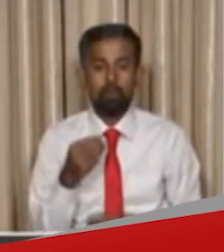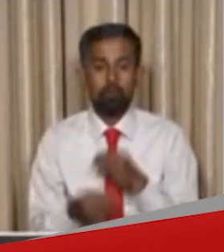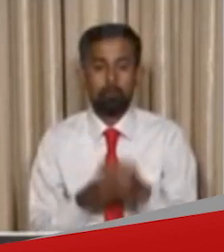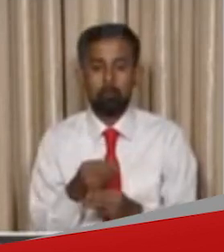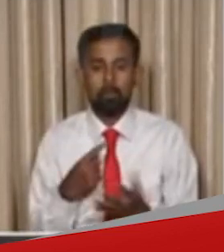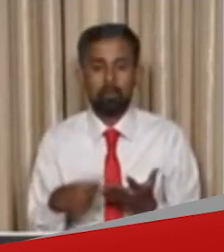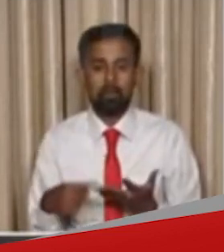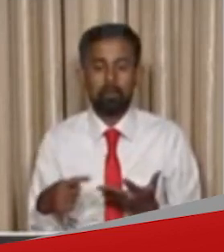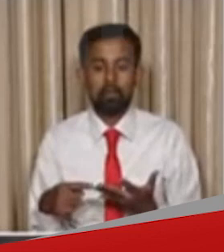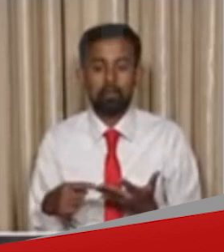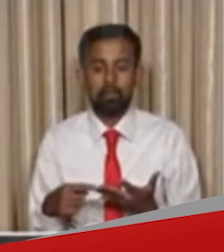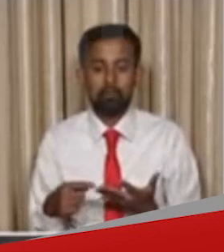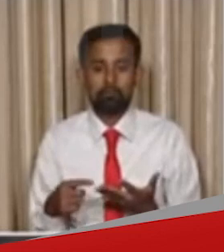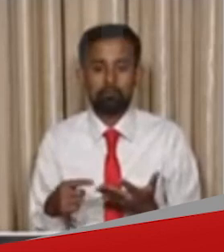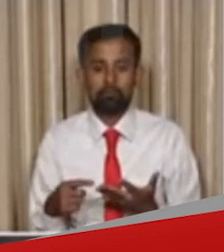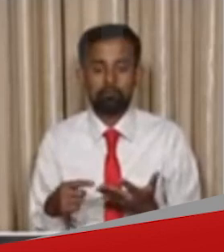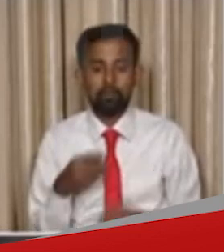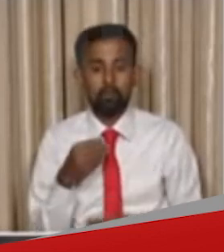ටිකත්